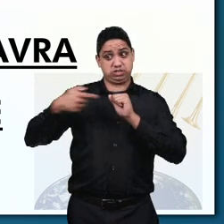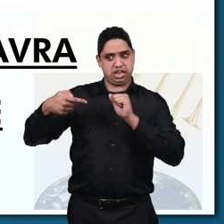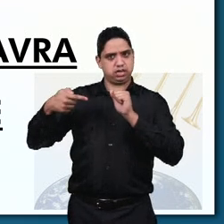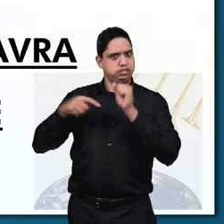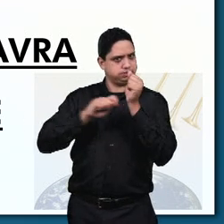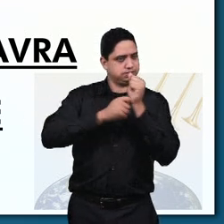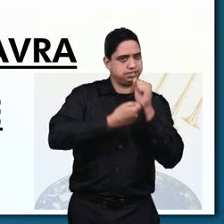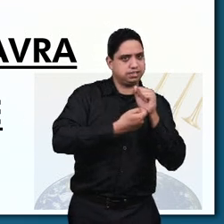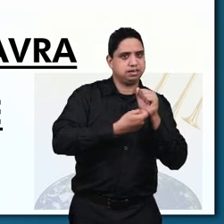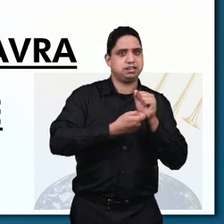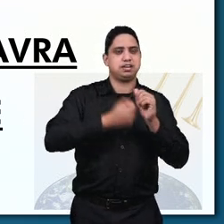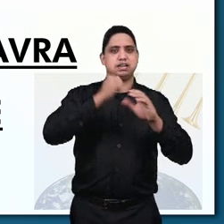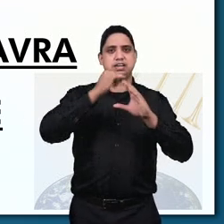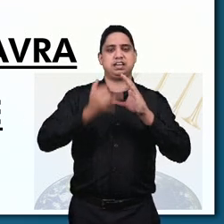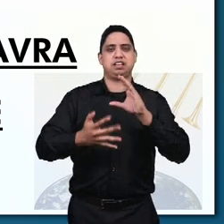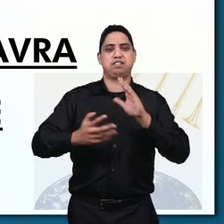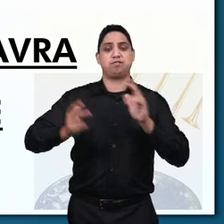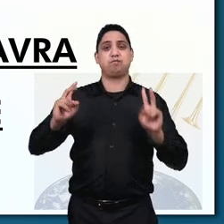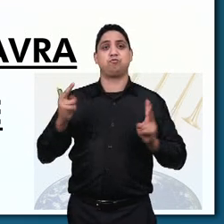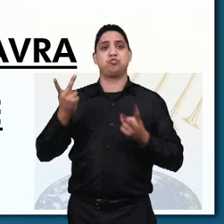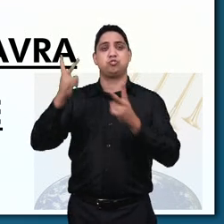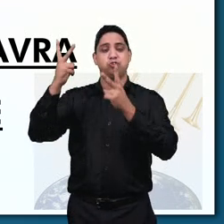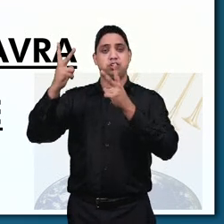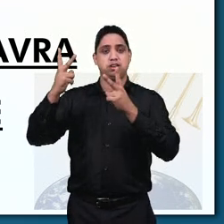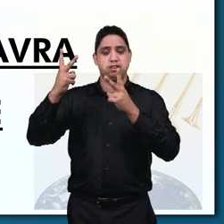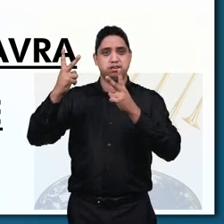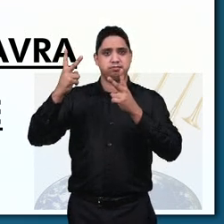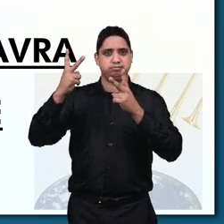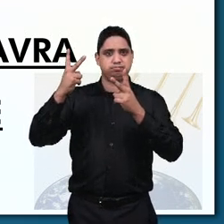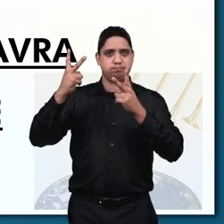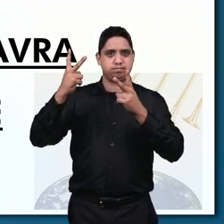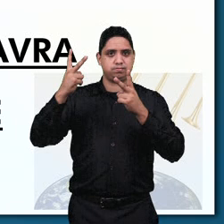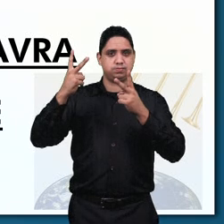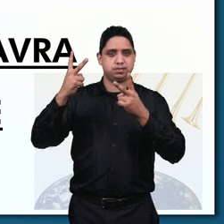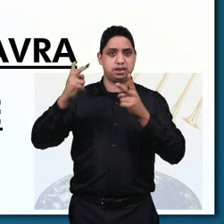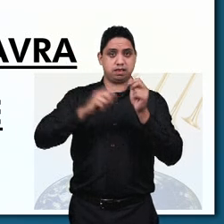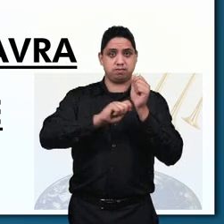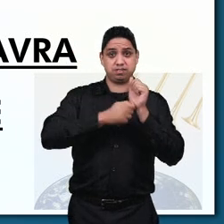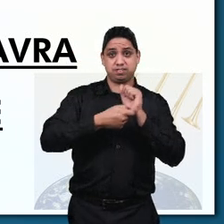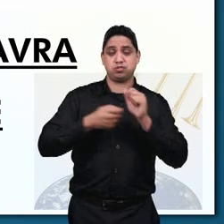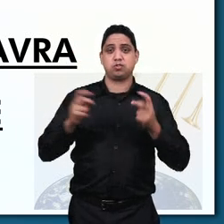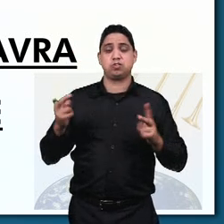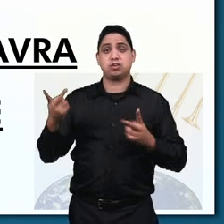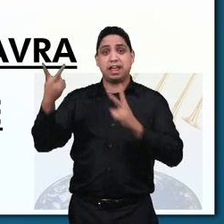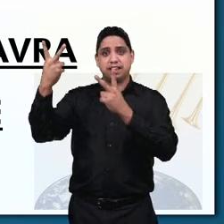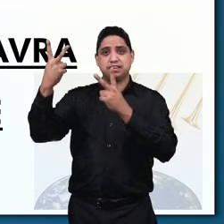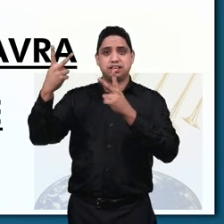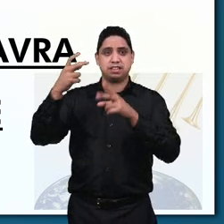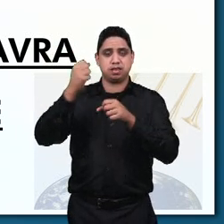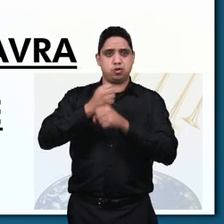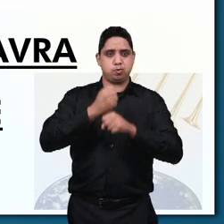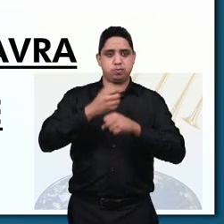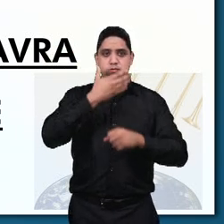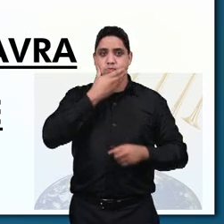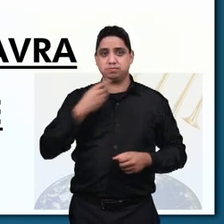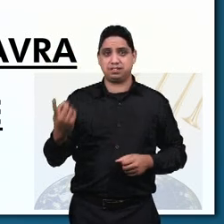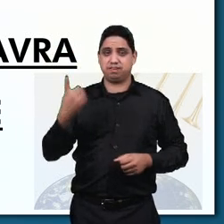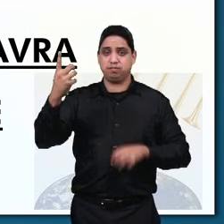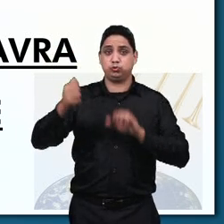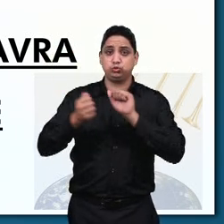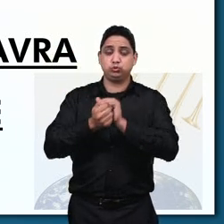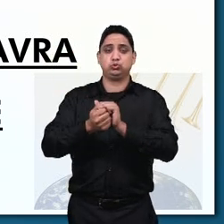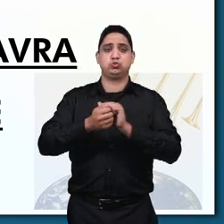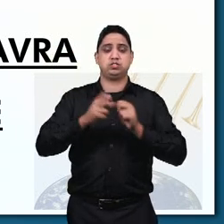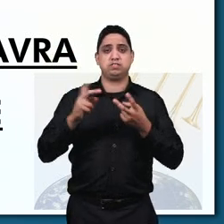les victoires, les secrets pour avoir la victoire de l'œuvre de David avec les victoires que nous aussi vivons dans l'œuvre